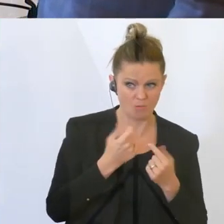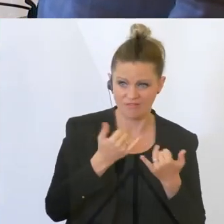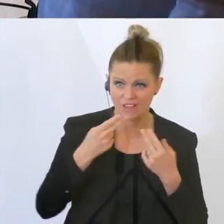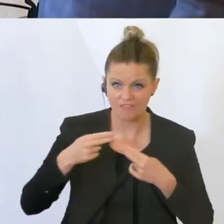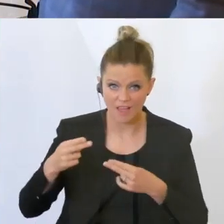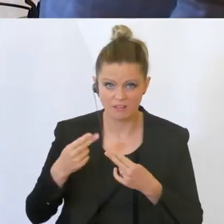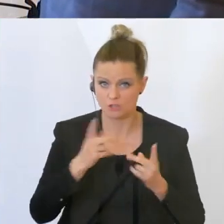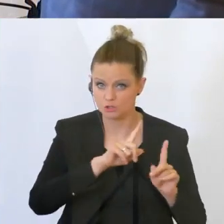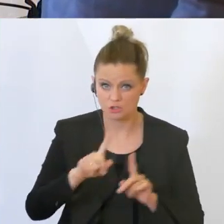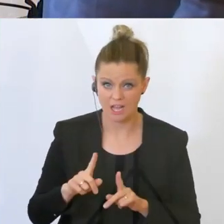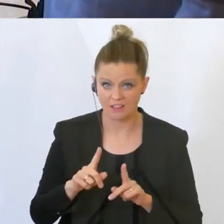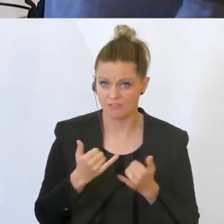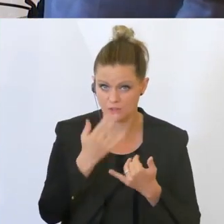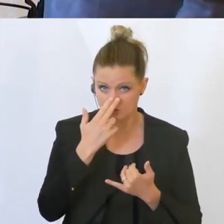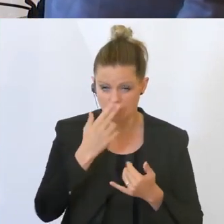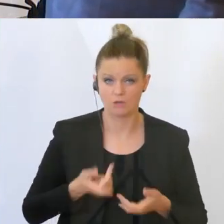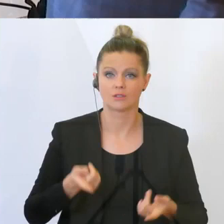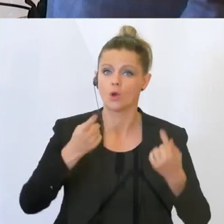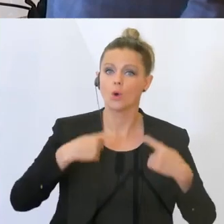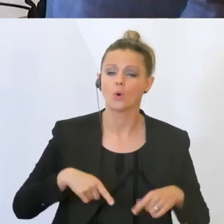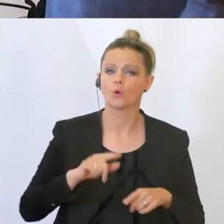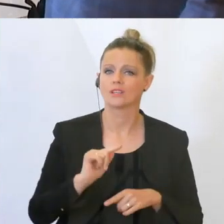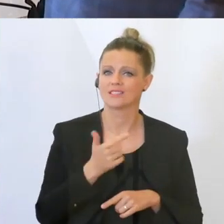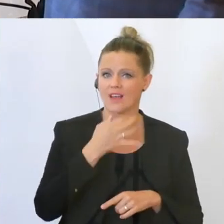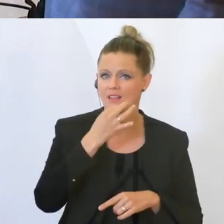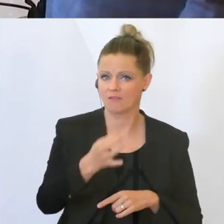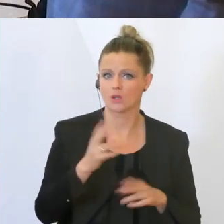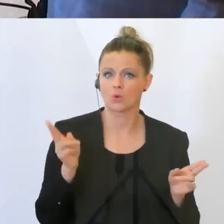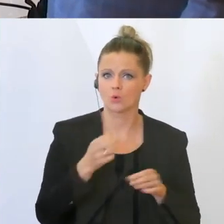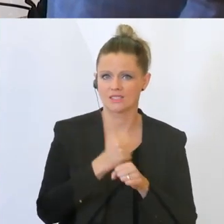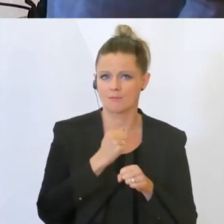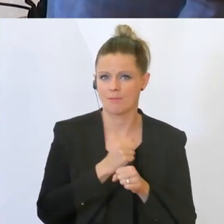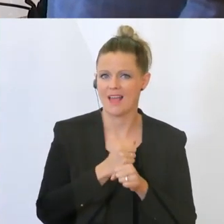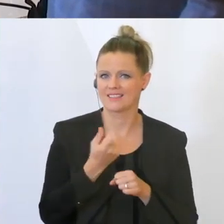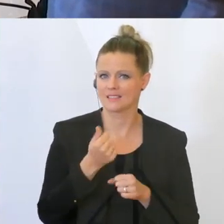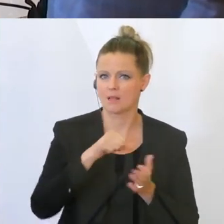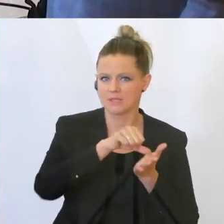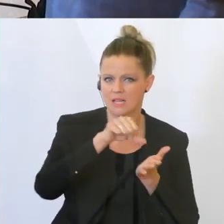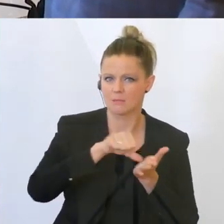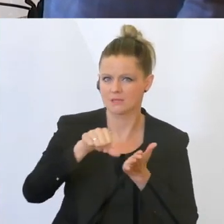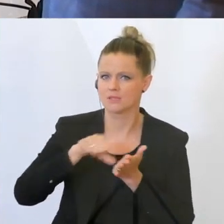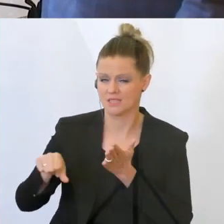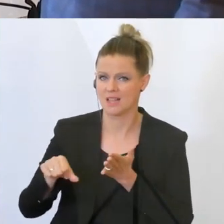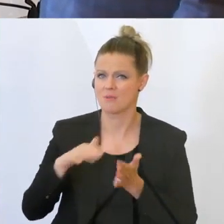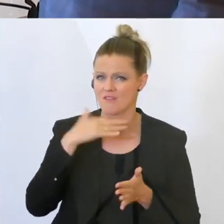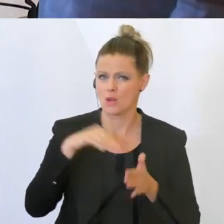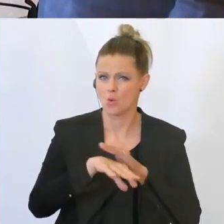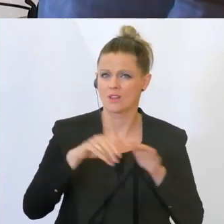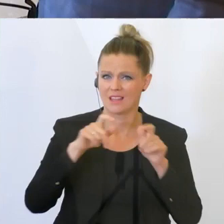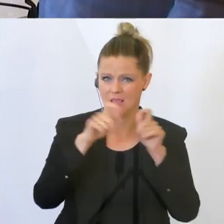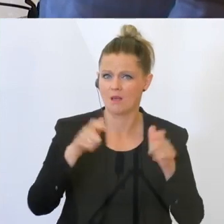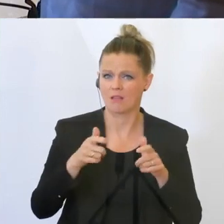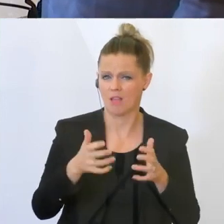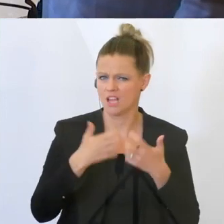die nächste Frage, jetzt haben Sie zwar gesagt, man beginnt damit, die Kurzarbeitsmittel auszuzahlen, aber viele Unternehmen berichten eben von langen Wartezeiten. Wann wird es